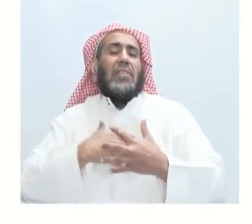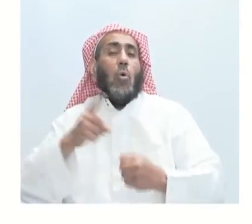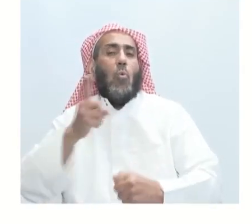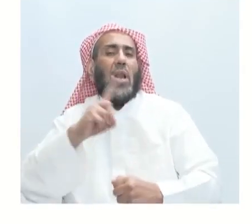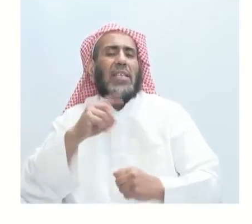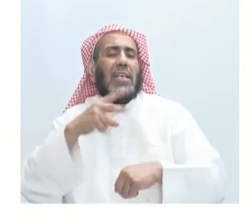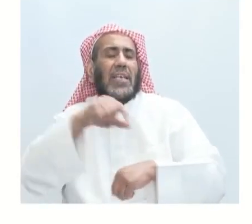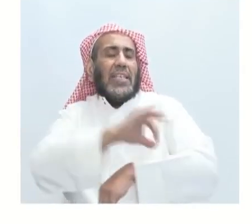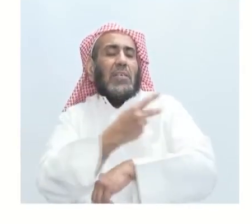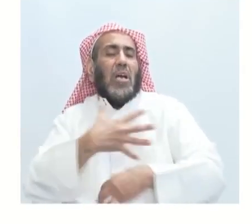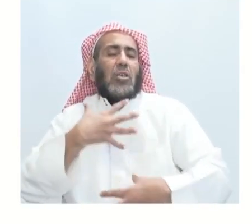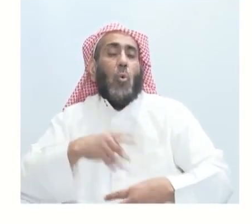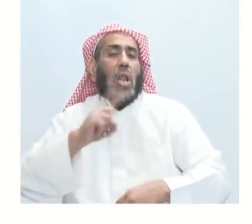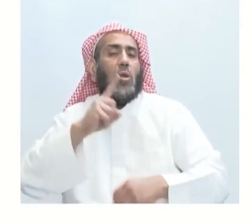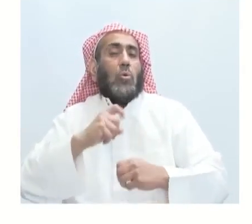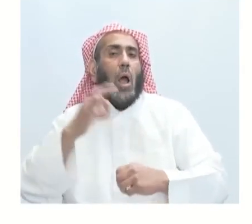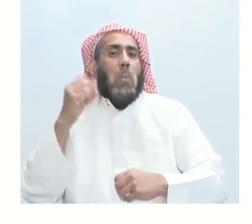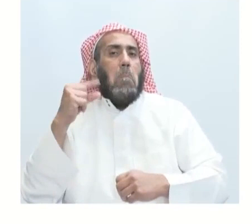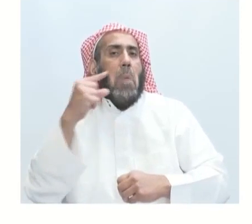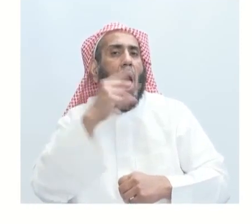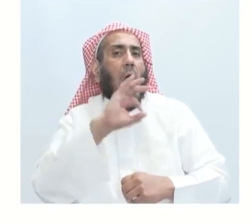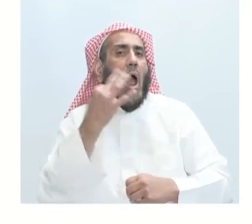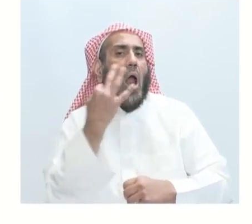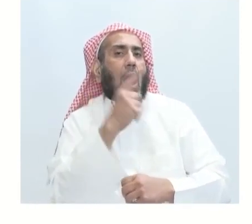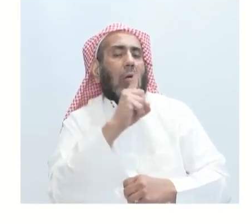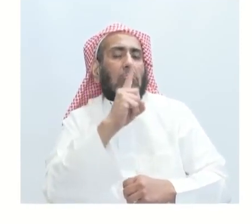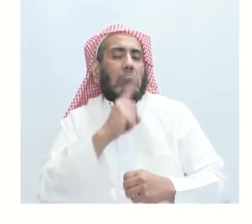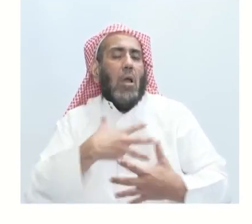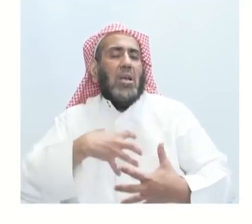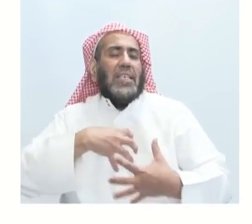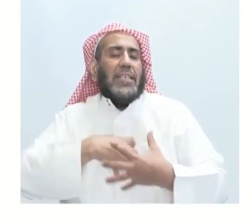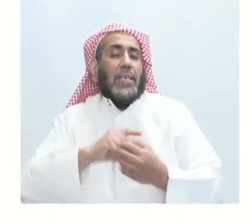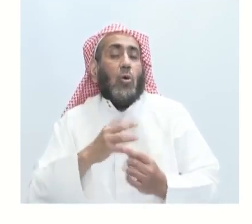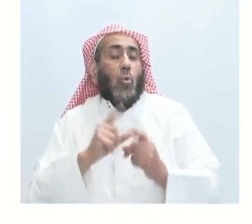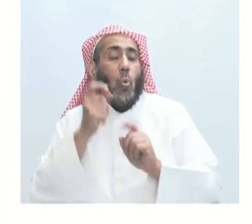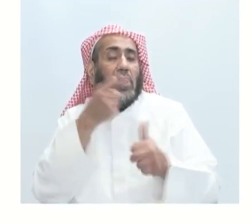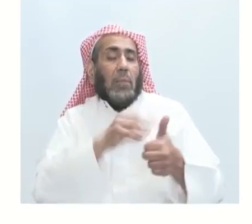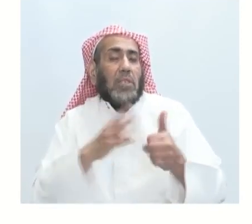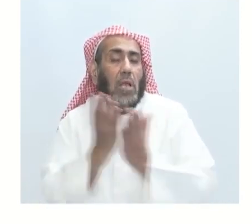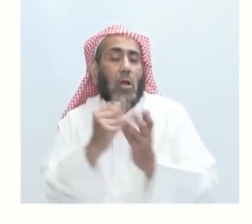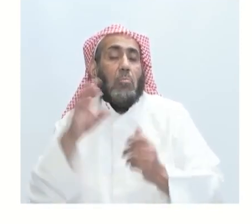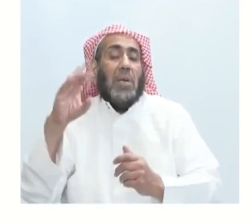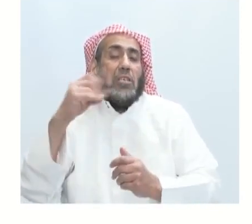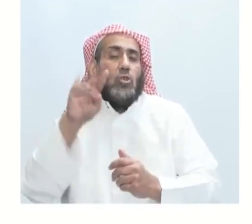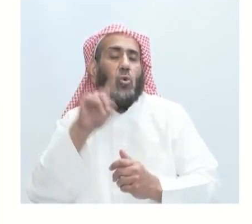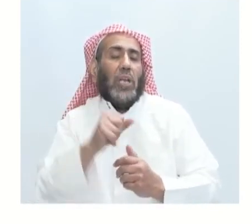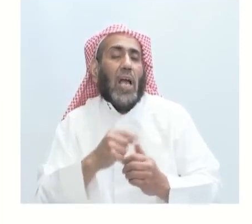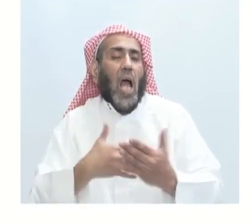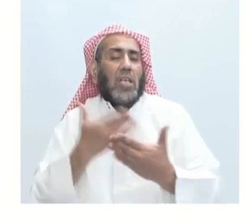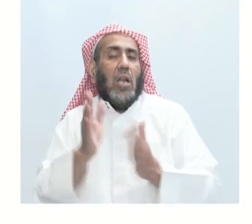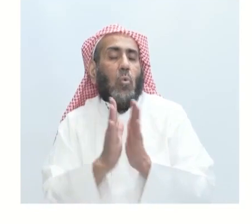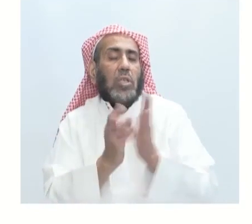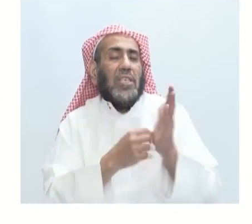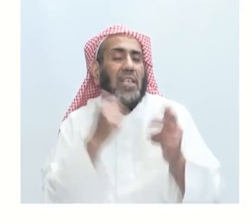وتجربه شعوريه وليس قدره بلاغيه يعني ان الابداع هو قدره نفسيه وليس قدره بلاغيه رواد هذه المدرسه عبد الرحمن الشكري الذي اصدر اول